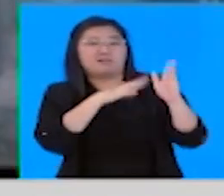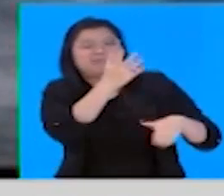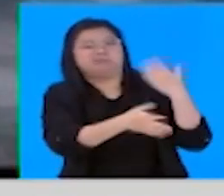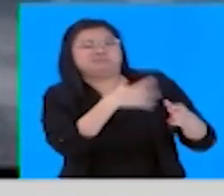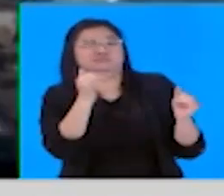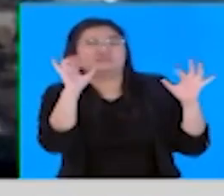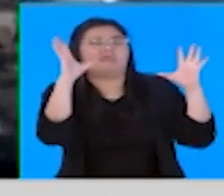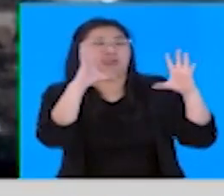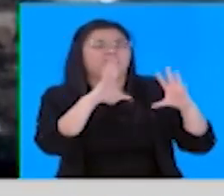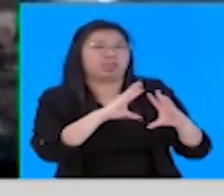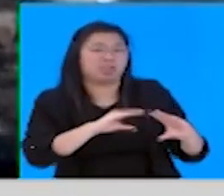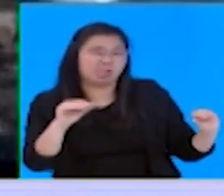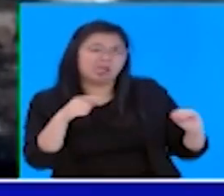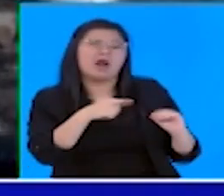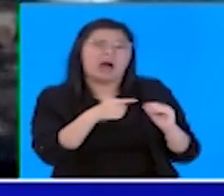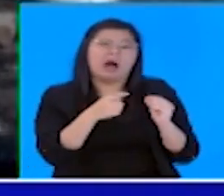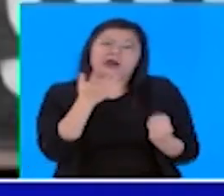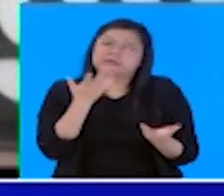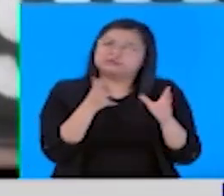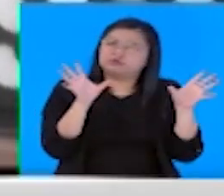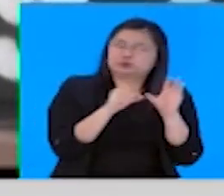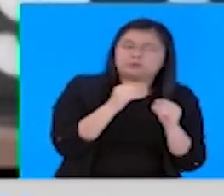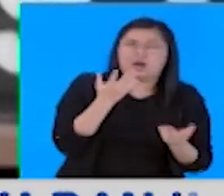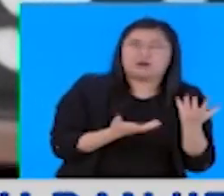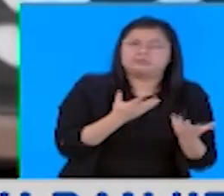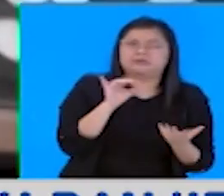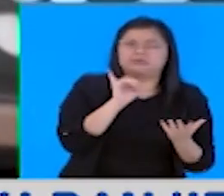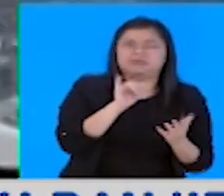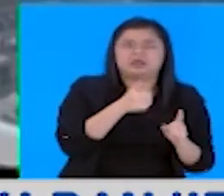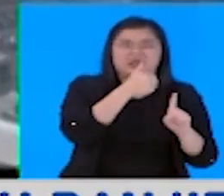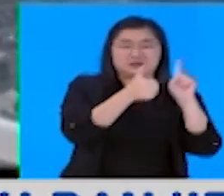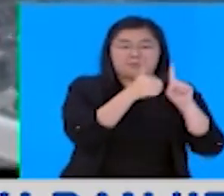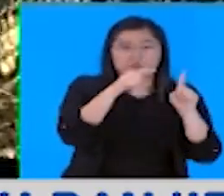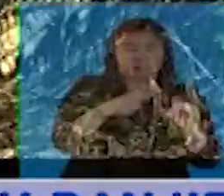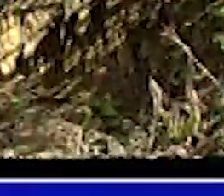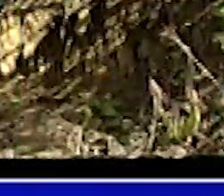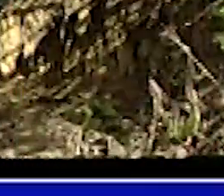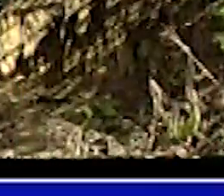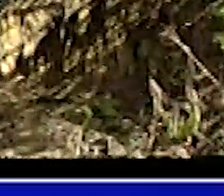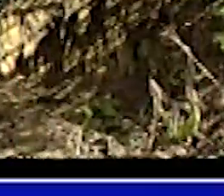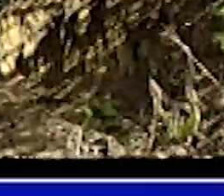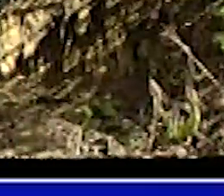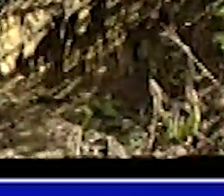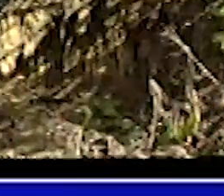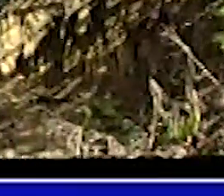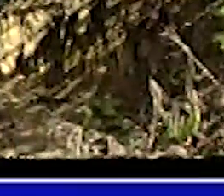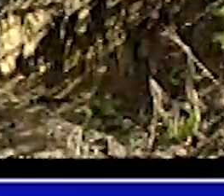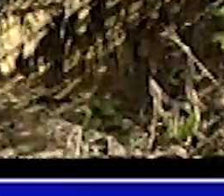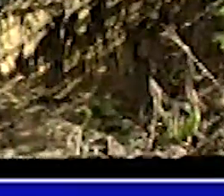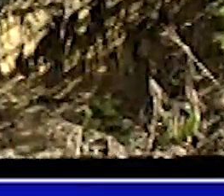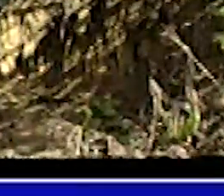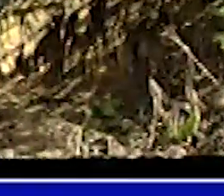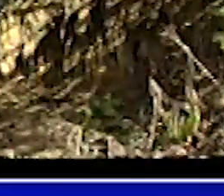16,7 16,4 persen yang ketika jadi dari total 3,7 juta